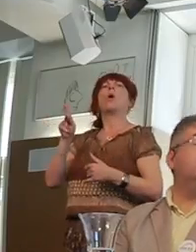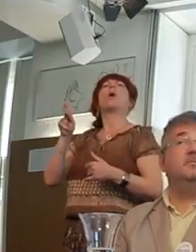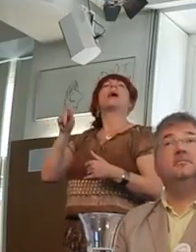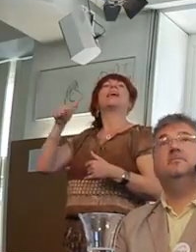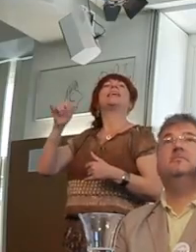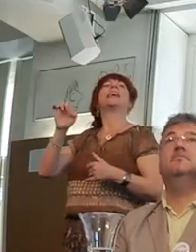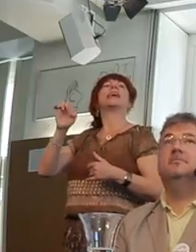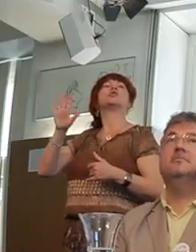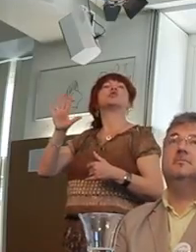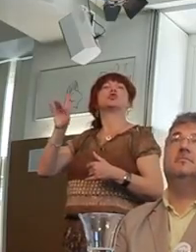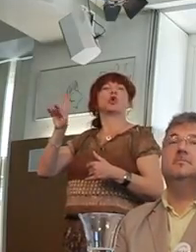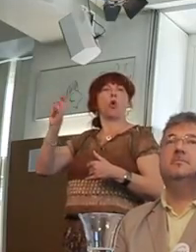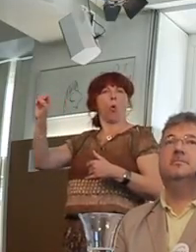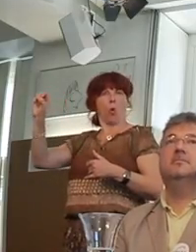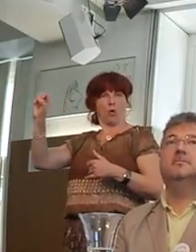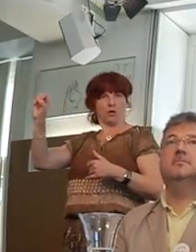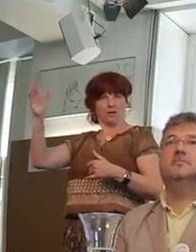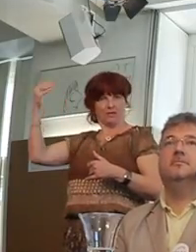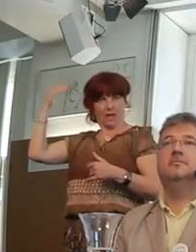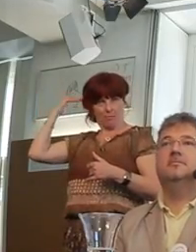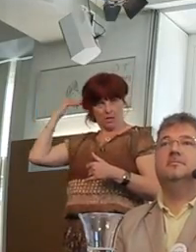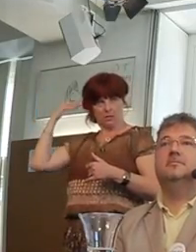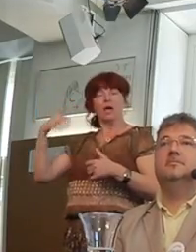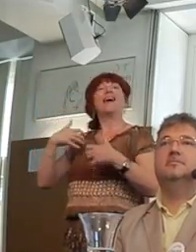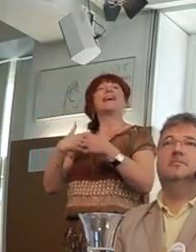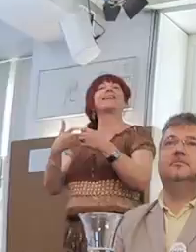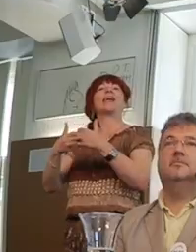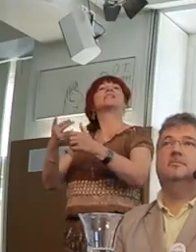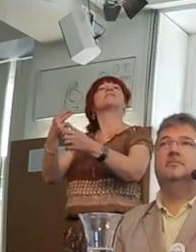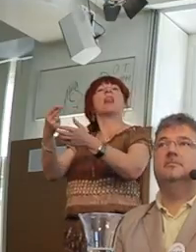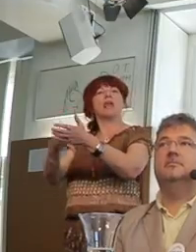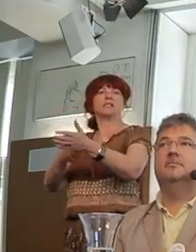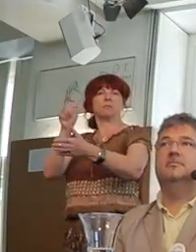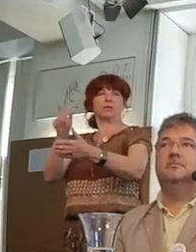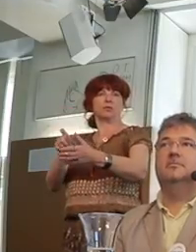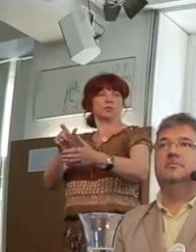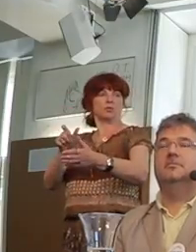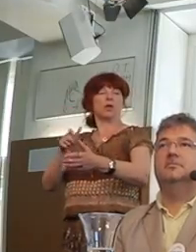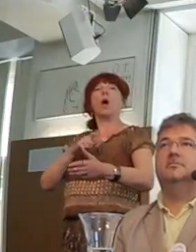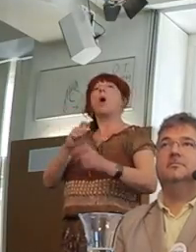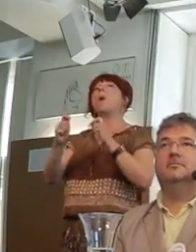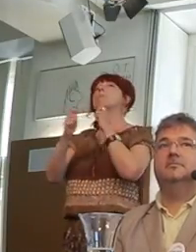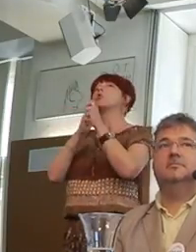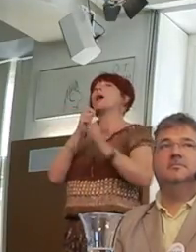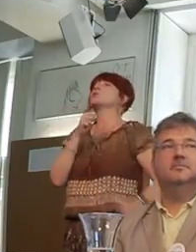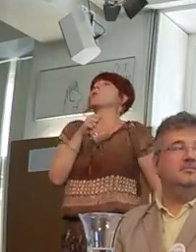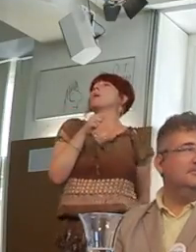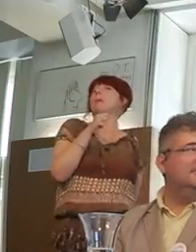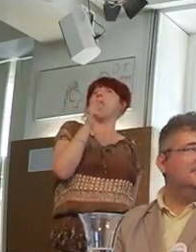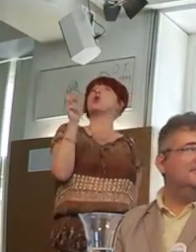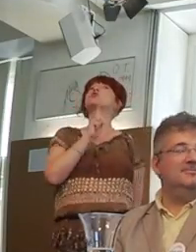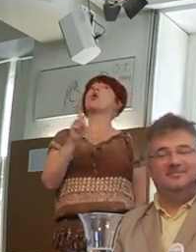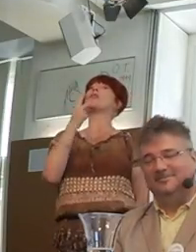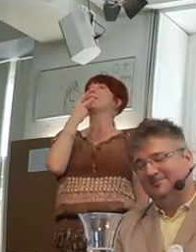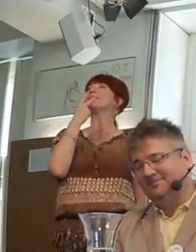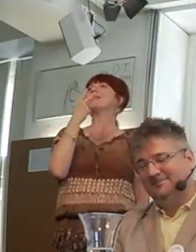Kurt Jeschko. Kurt Jeschko, ja, also eine alte Kriegsverletzung. Der hat immer so moderiert, damit man das nicht